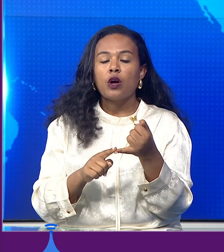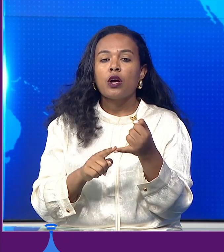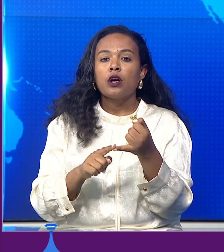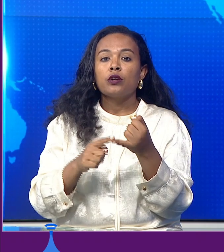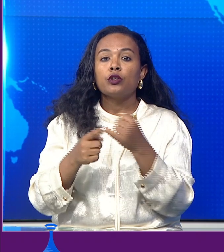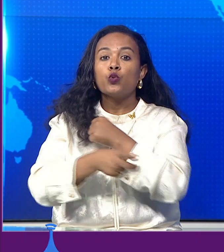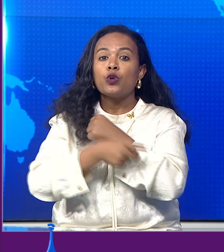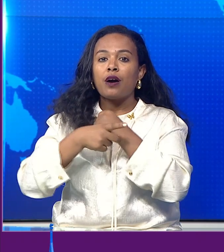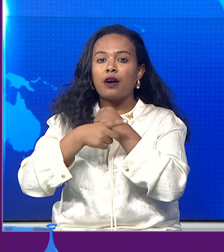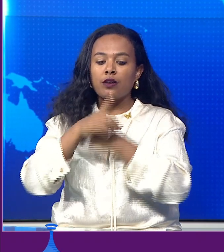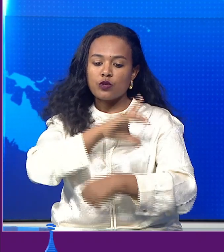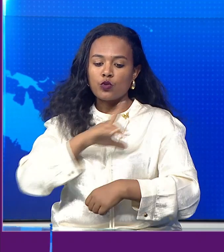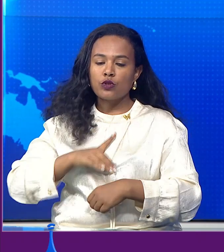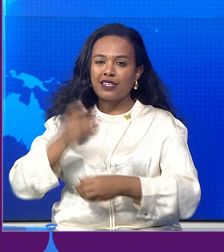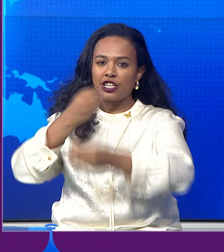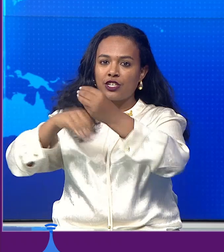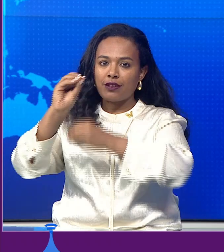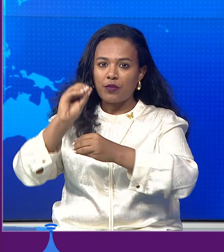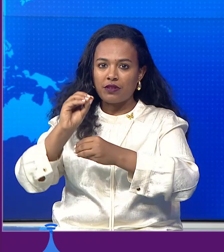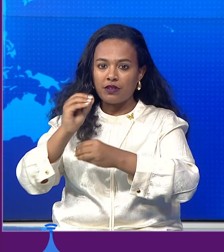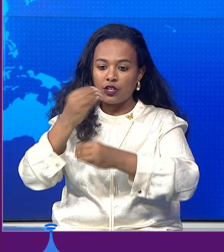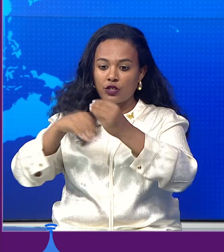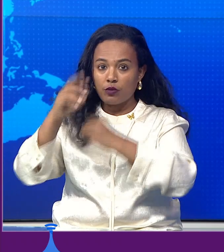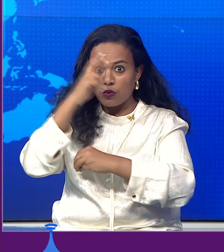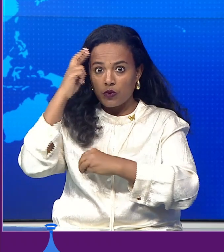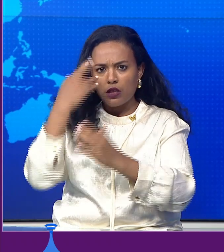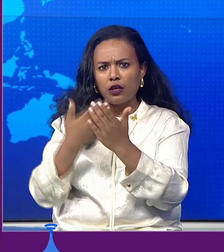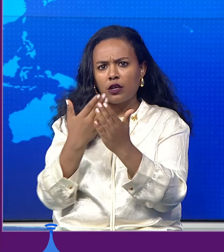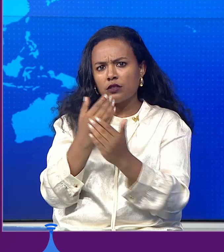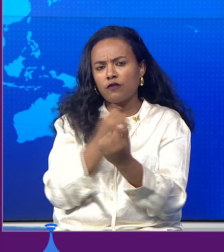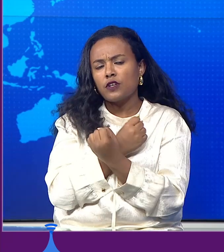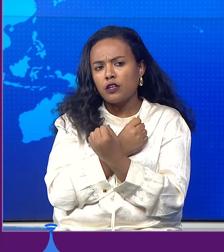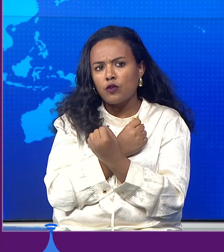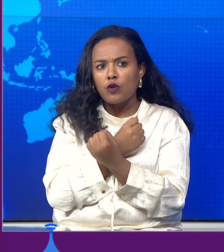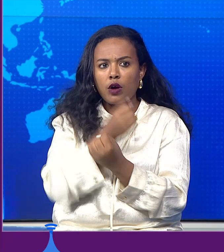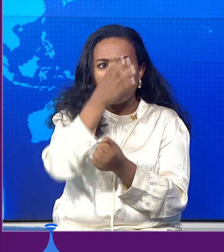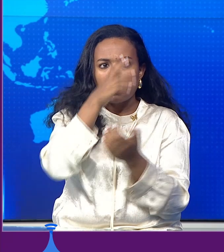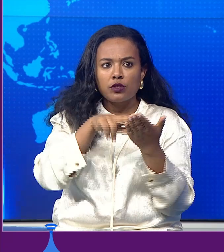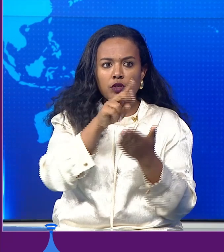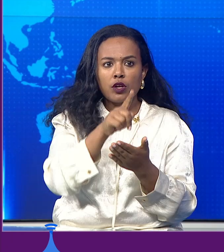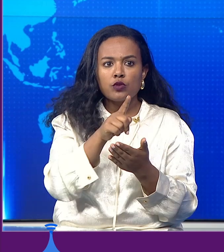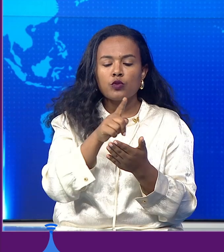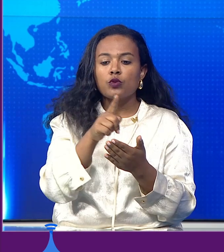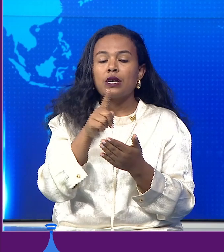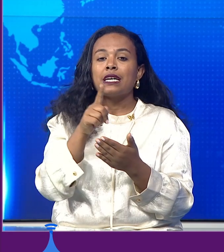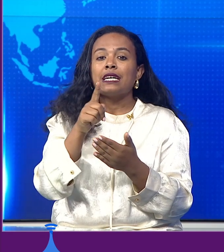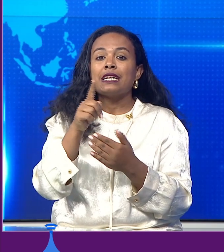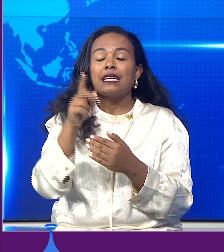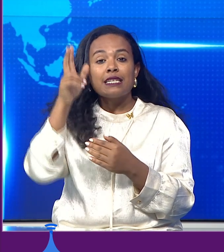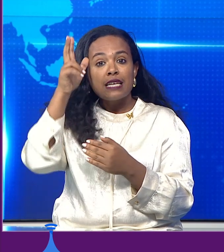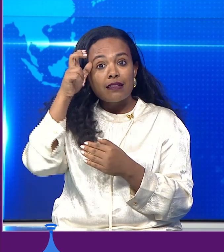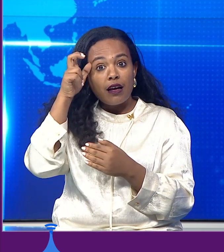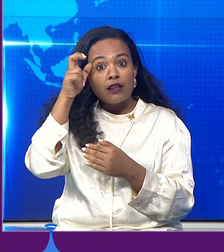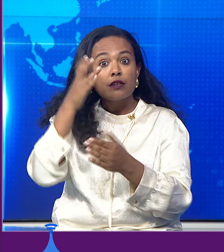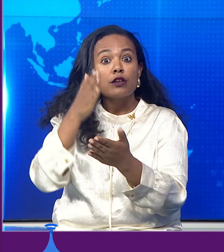ክርስቶስን ለመሸጥ የሄደበት ነው። ይሁዳ ክርስቶስ የሸጠበት ምክንያት የገንዘብ ፍቅር ነው። ቅድም አባታችን ሲያነሱት ነበር። እስመ ነዋየ ፍቅር ለሰይጣን ኤረጉ